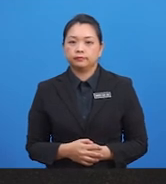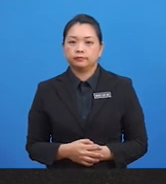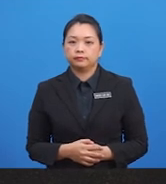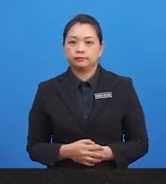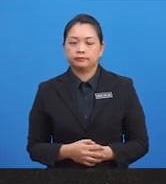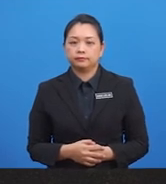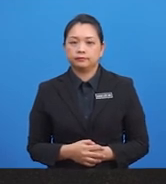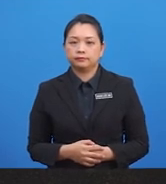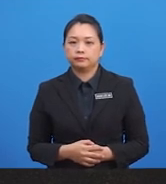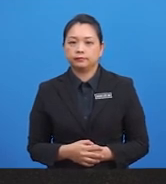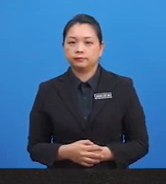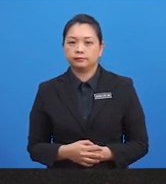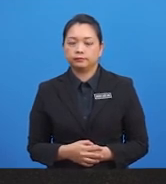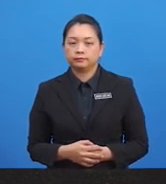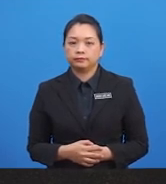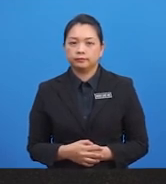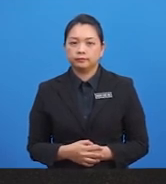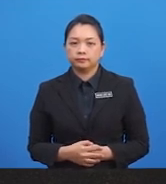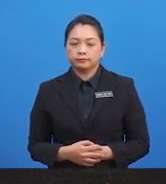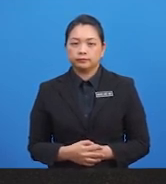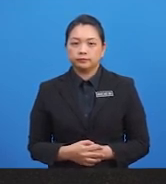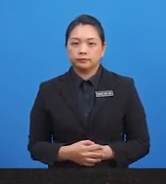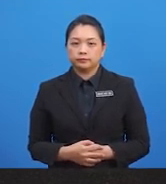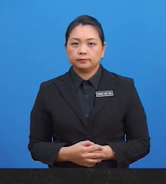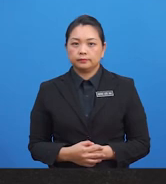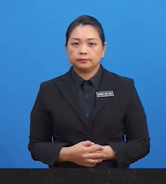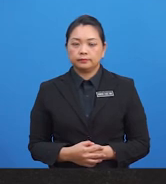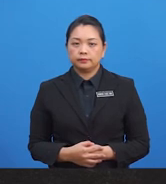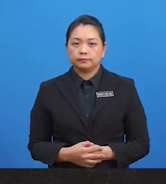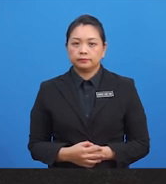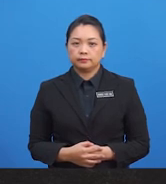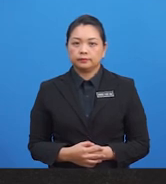Kemudian, selesaikan persamaan tersebut.